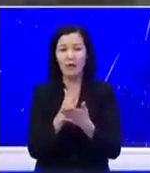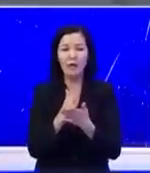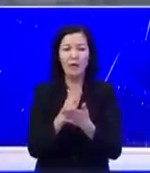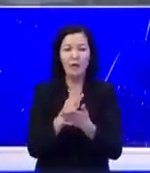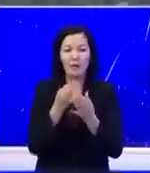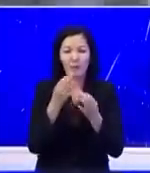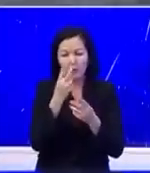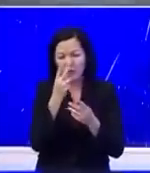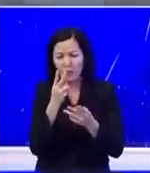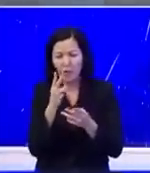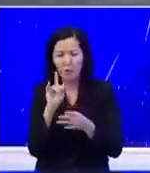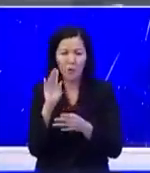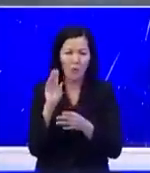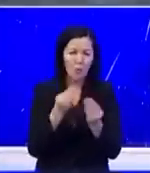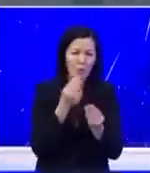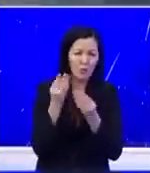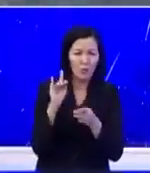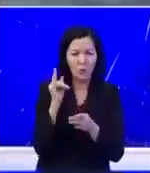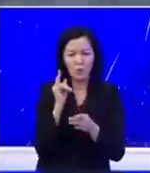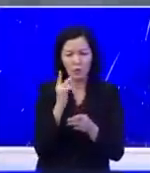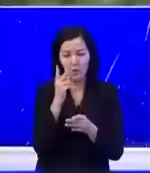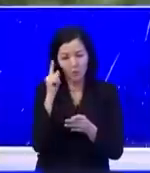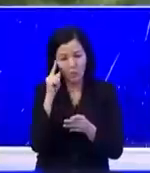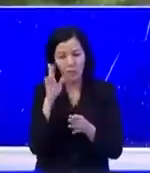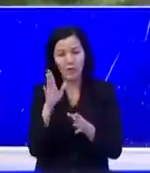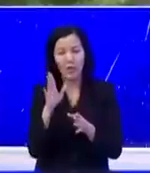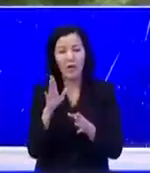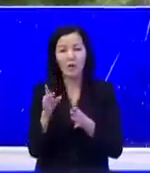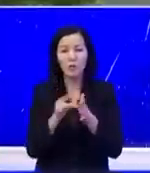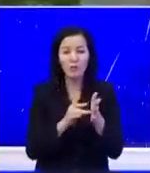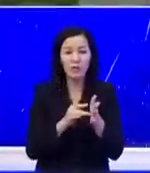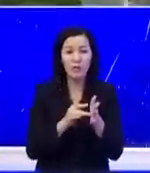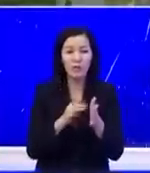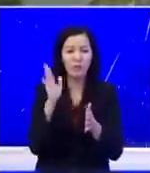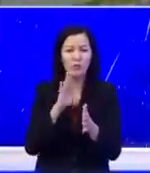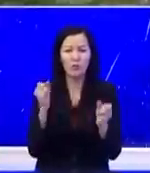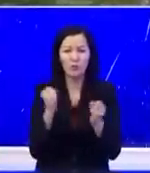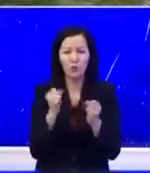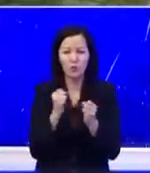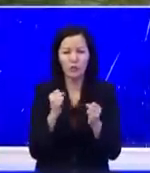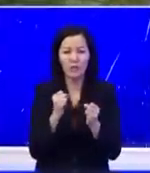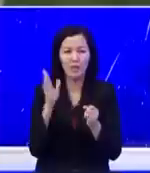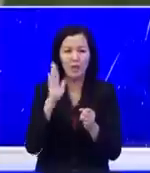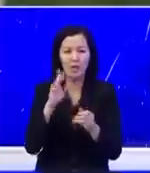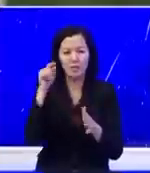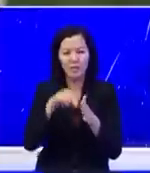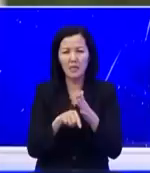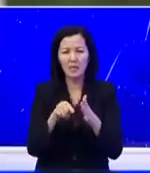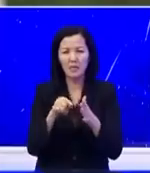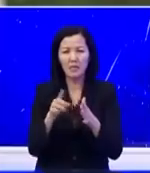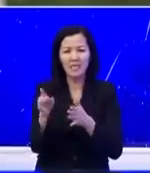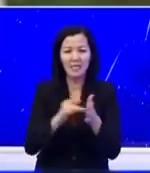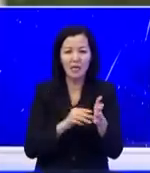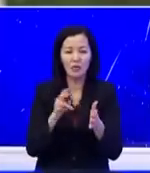жай ғана қуыршақ екен деп сенбестік танытады. Алайда секем ойымен судың суықтығы мен өзеннің тереңдігіне қарамай